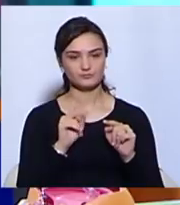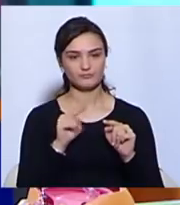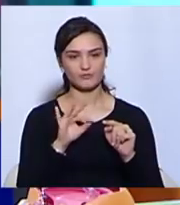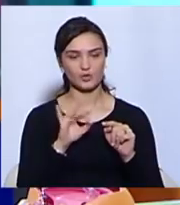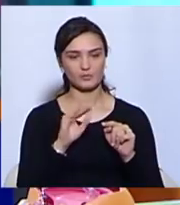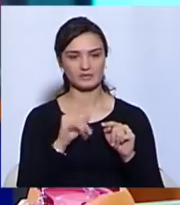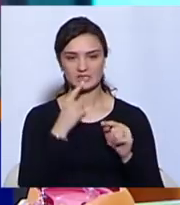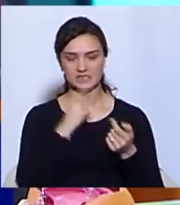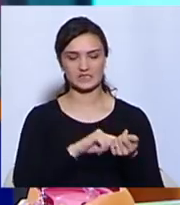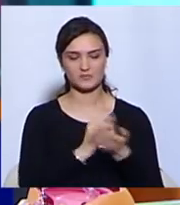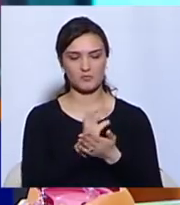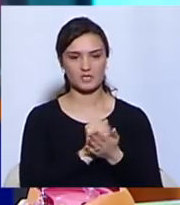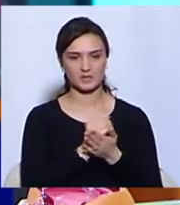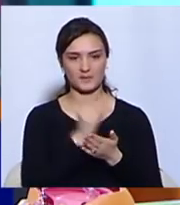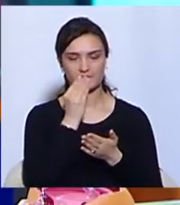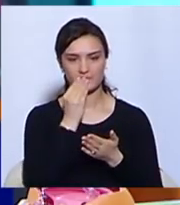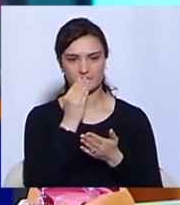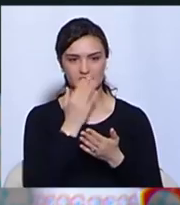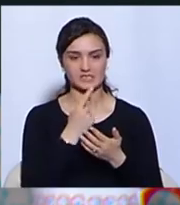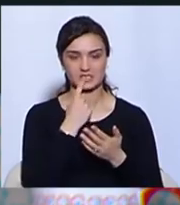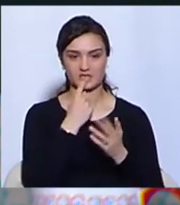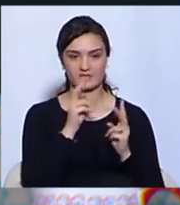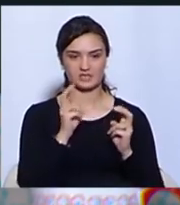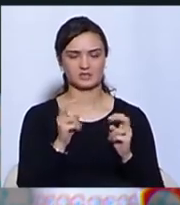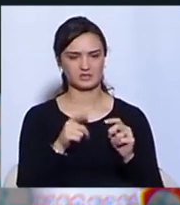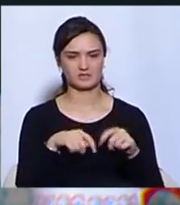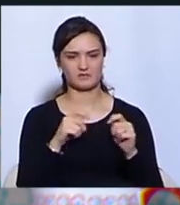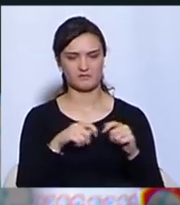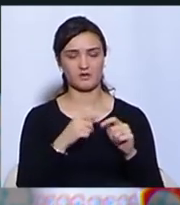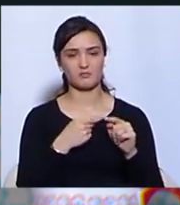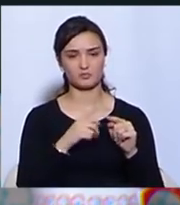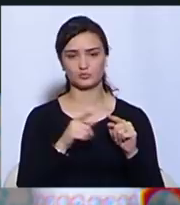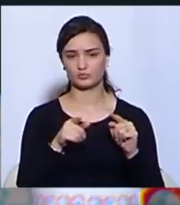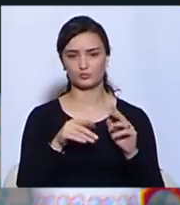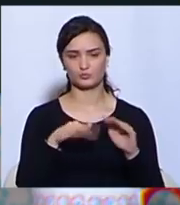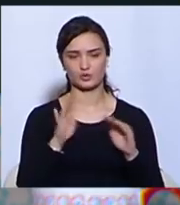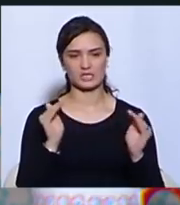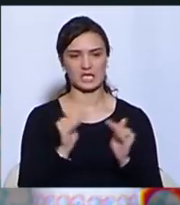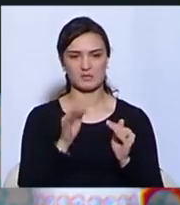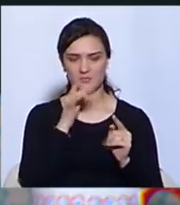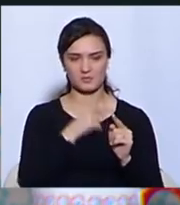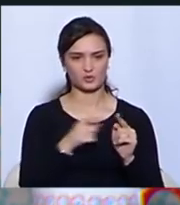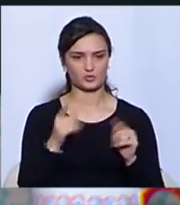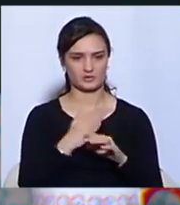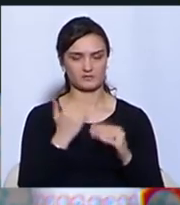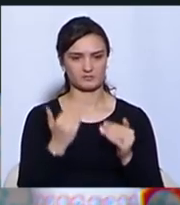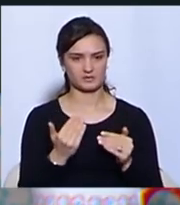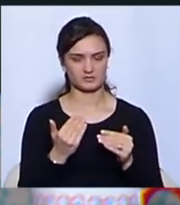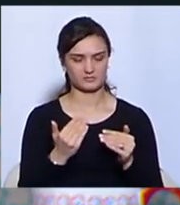ტროფიკა, სისხლმომარაგება კვება, საკვერცხის ირღვევა და შესაბამისად უფრო ნაკლები პერიოდი ემსახურება